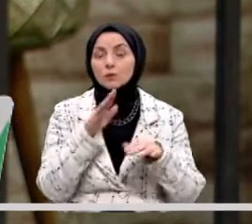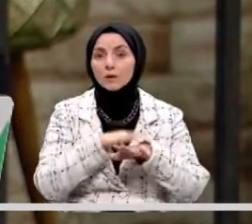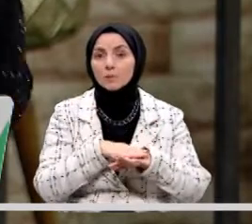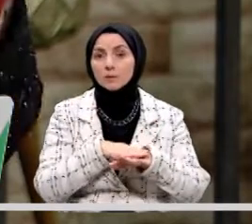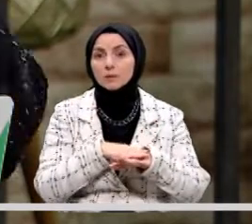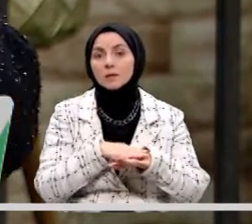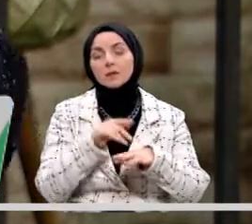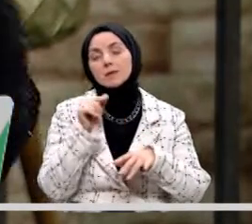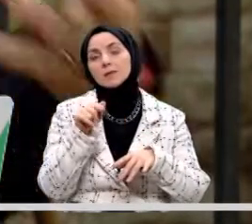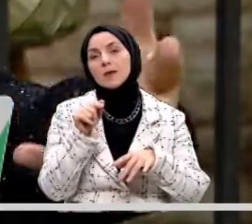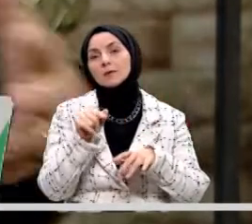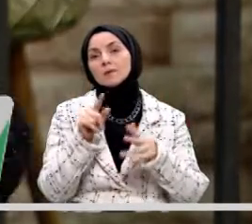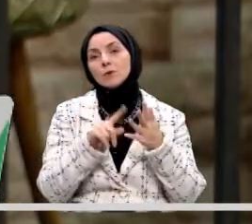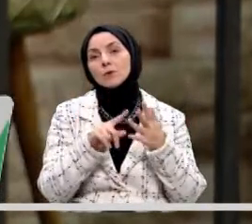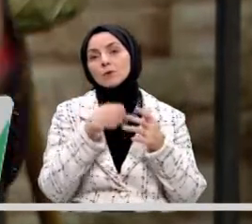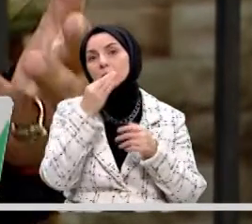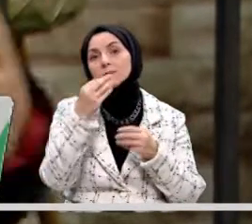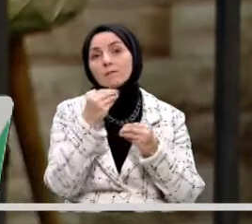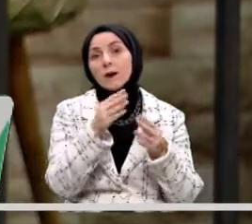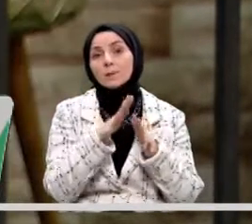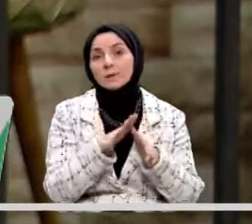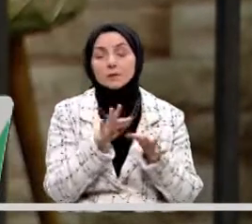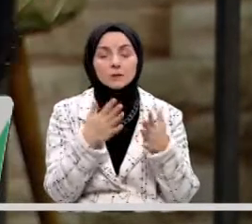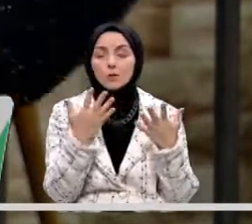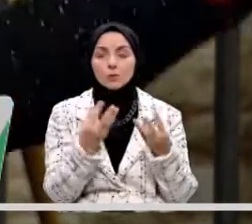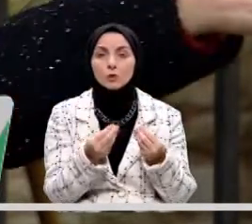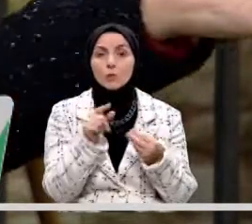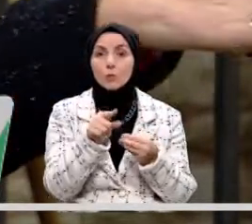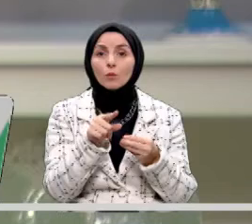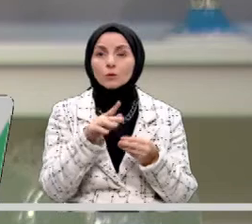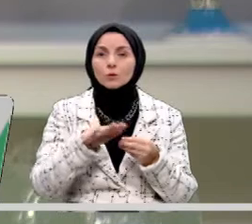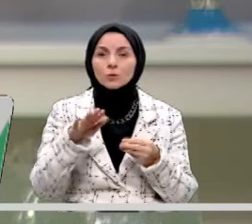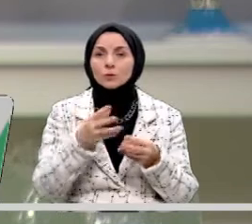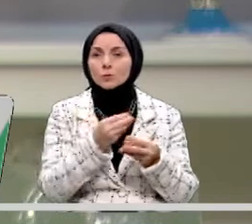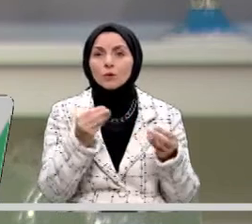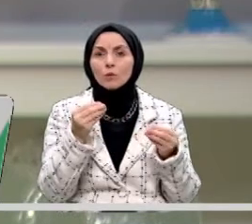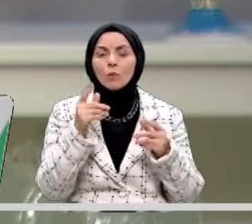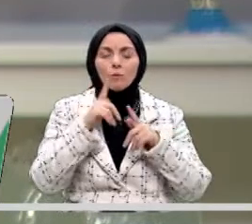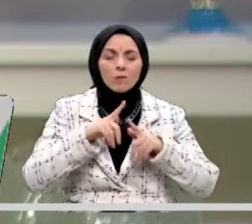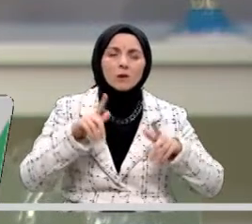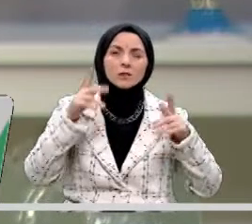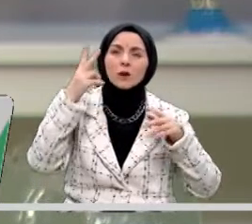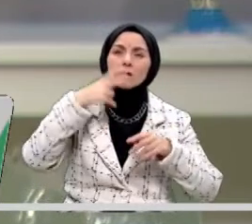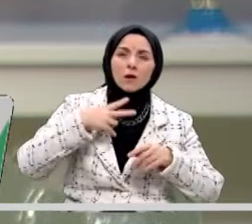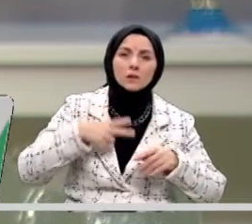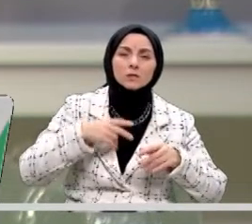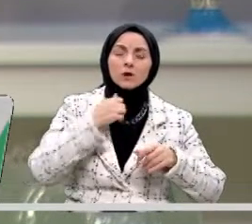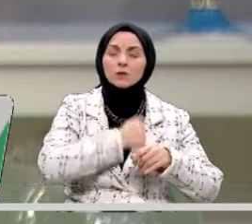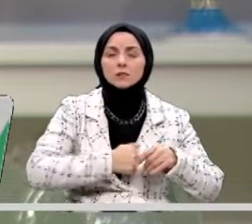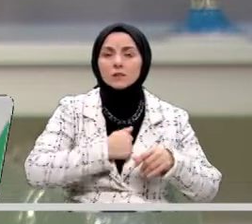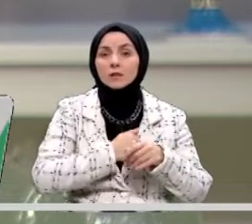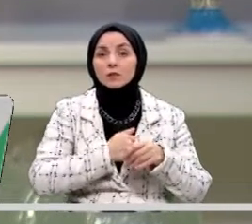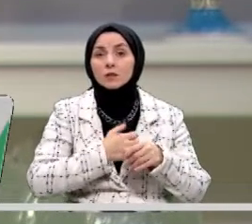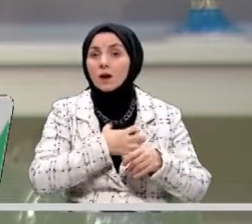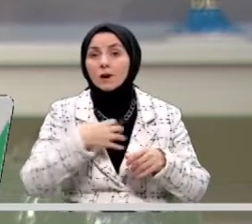karşılık vermek yok mücadele etmek yok öfkelenmek yok hiçbir şey sanki hiçbir ses yok evde ha hiç büyük gürültü yoktu yapıp şöyle